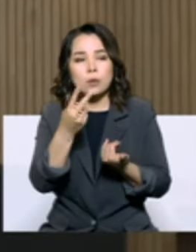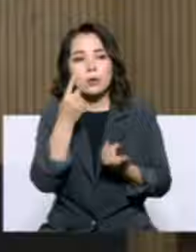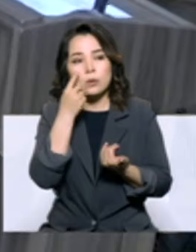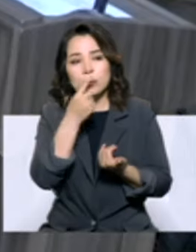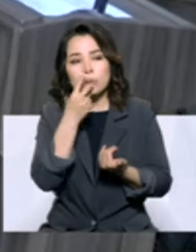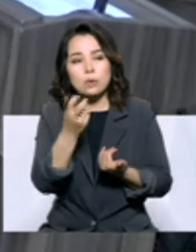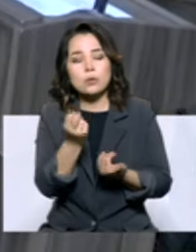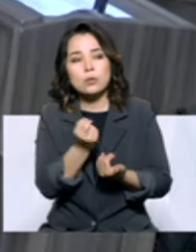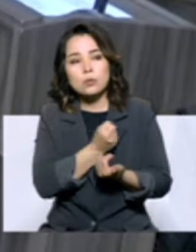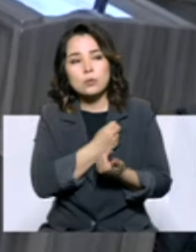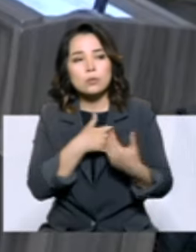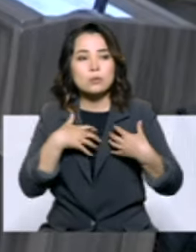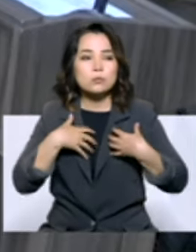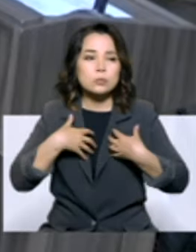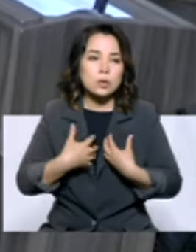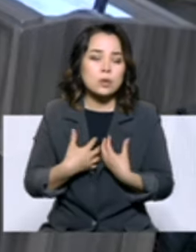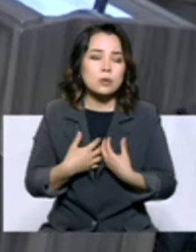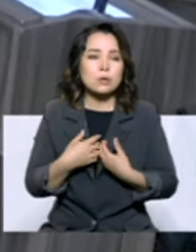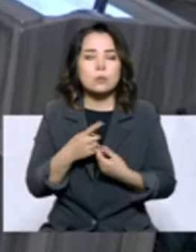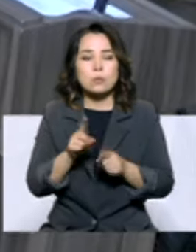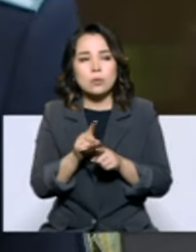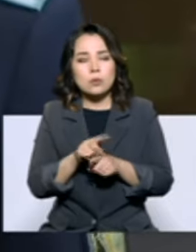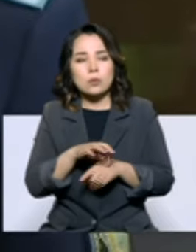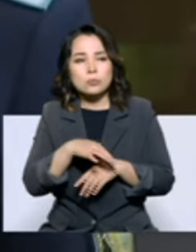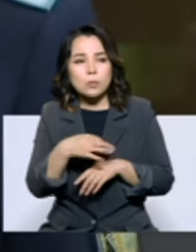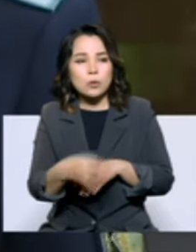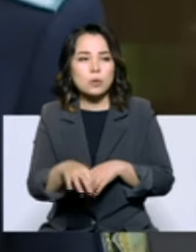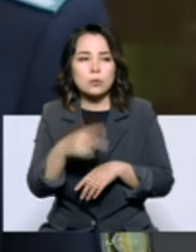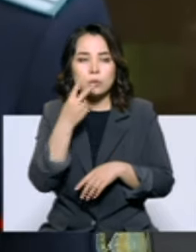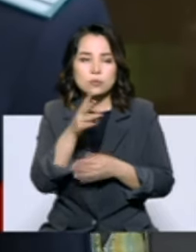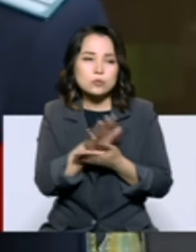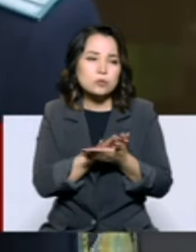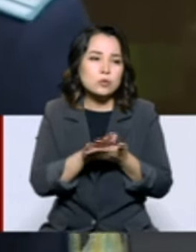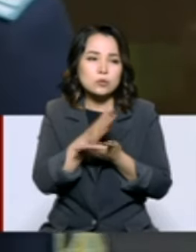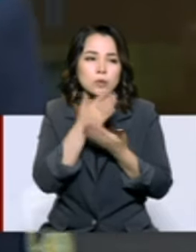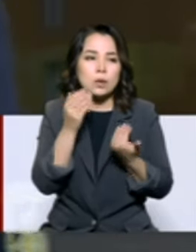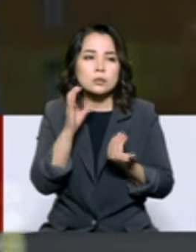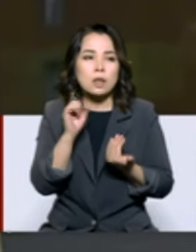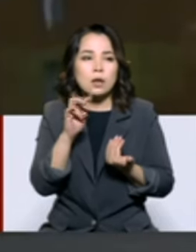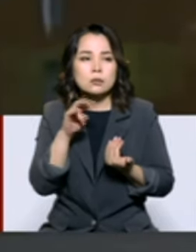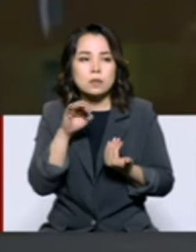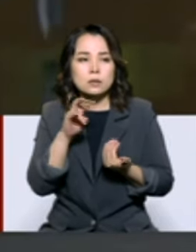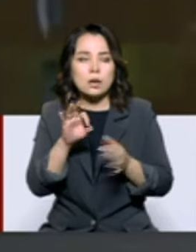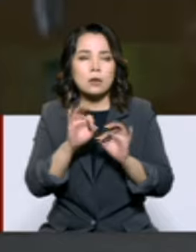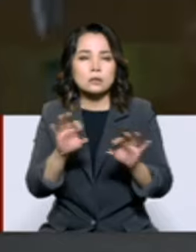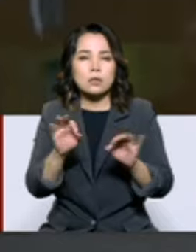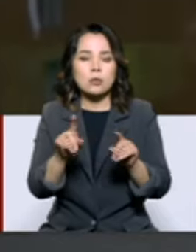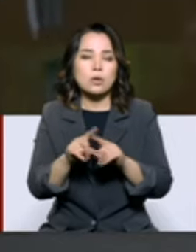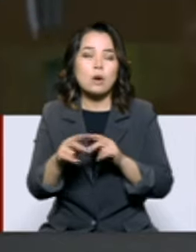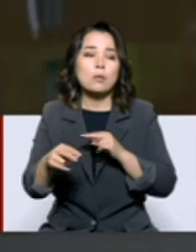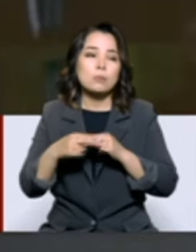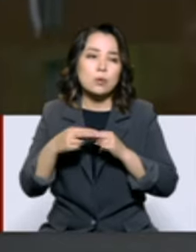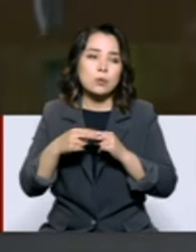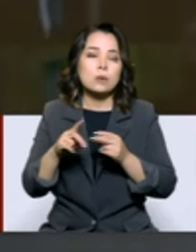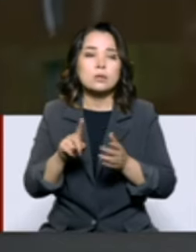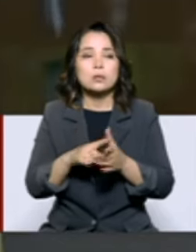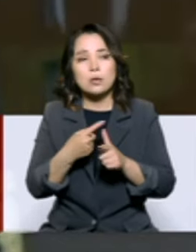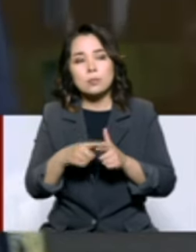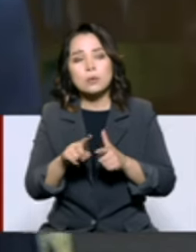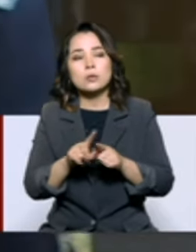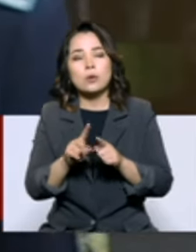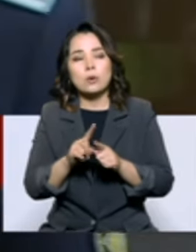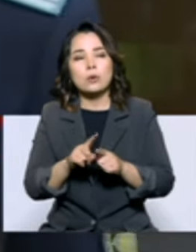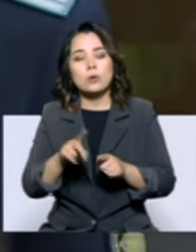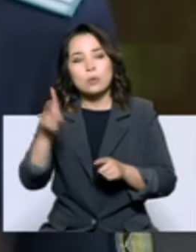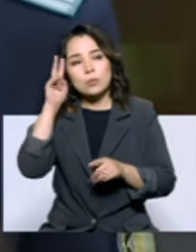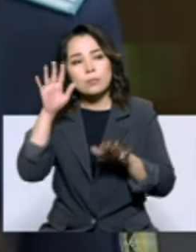көзінен өкінішті, қиналыста көрген жоқпыз. Ал Салтанат Бишімбаев айтқандай, еденге немесе унитазға құлағаннан